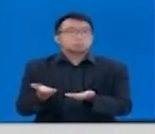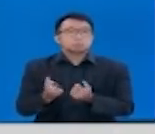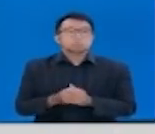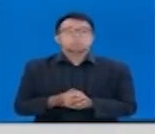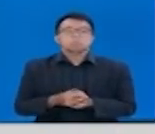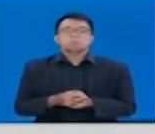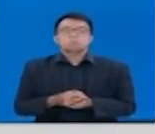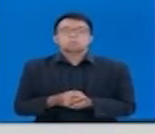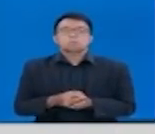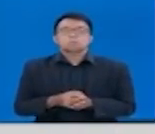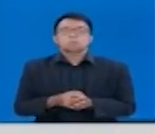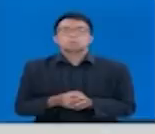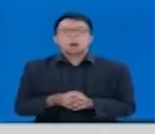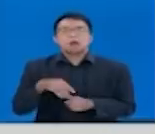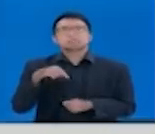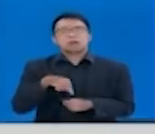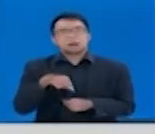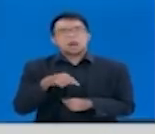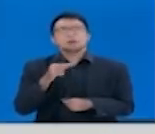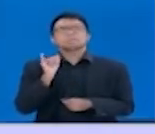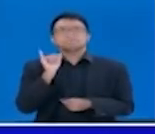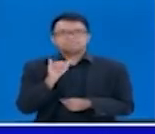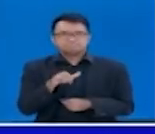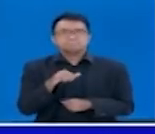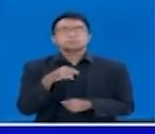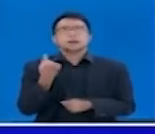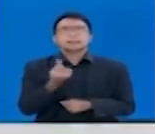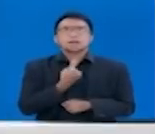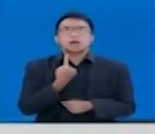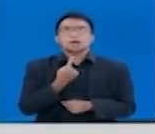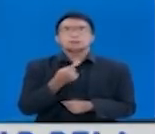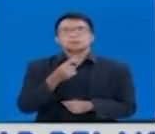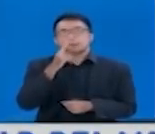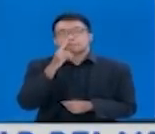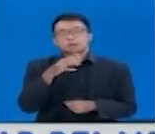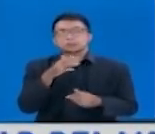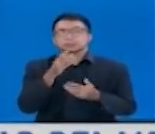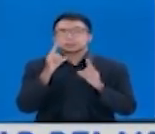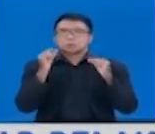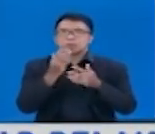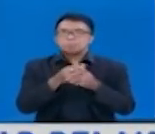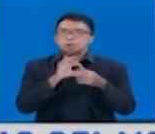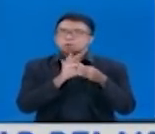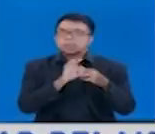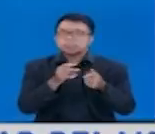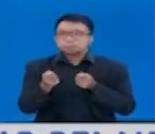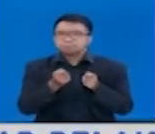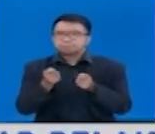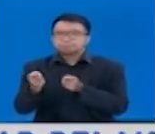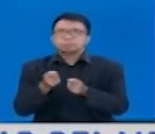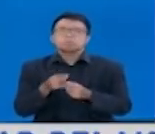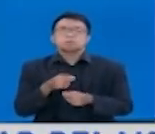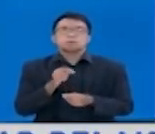Saat ini memang sudah kita lakukan koordinasi dengan pihak Bank Jateng, Mbak. sementara untuk diopkan dulu.